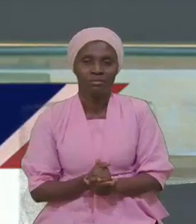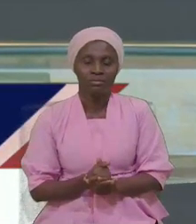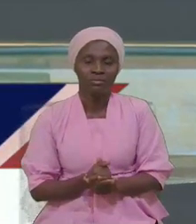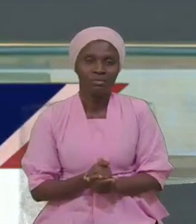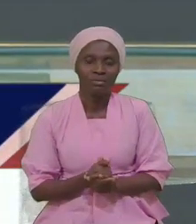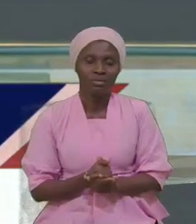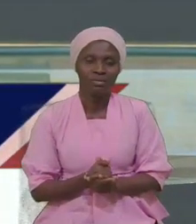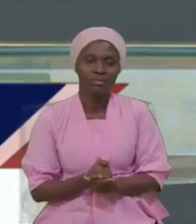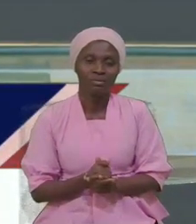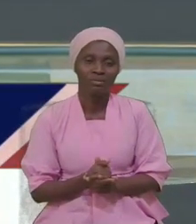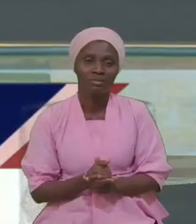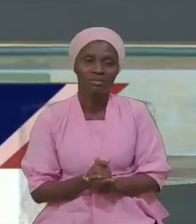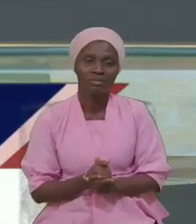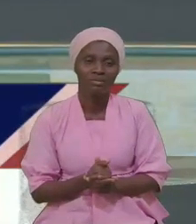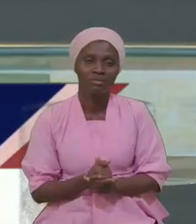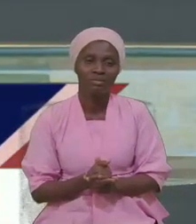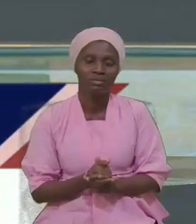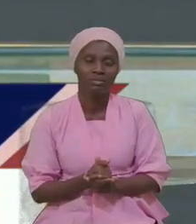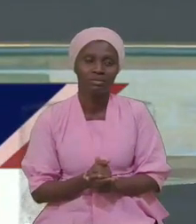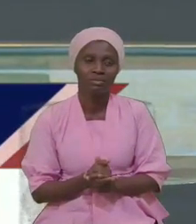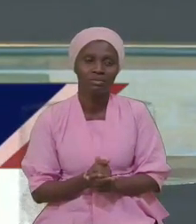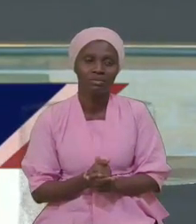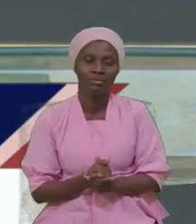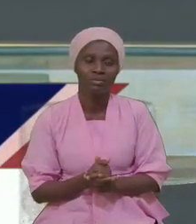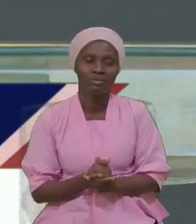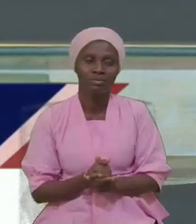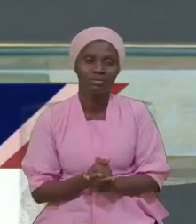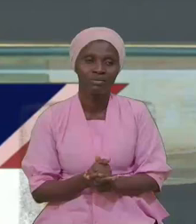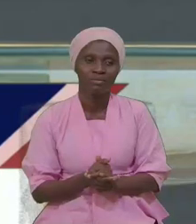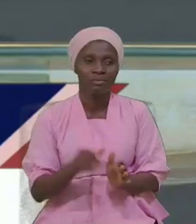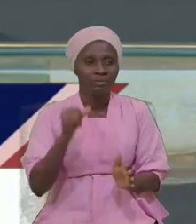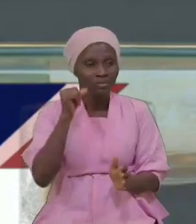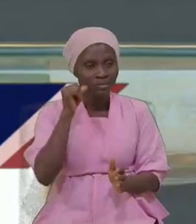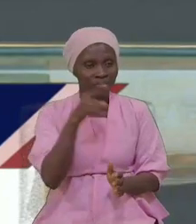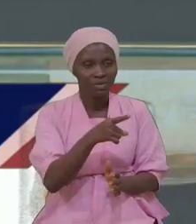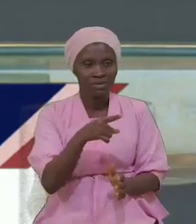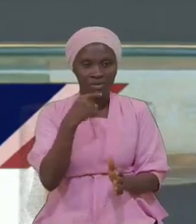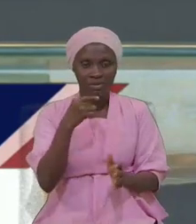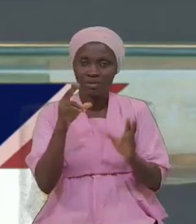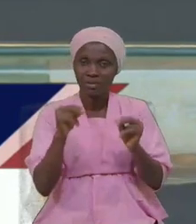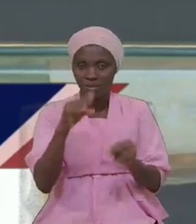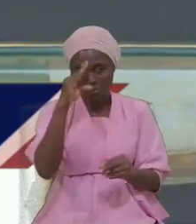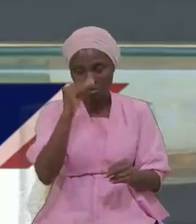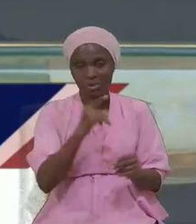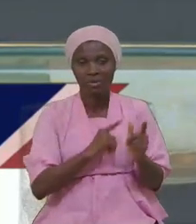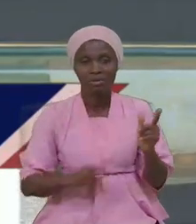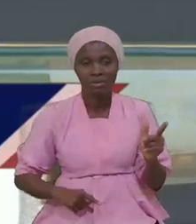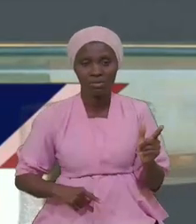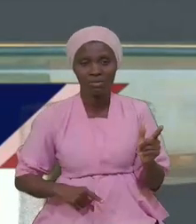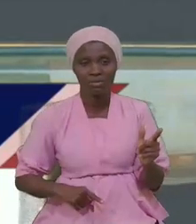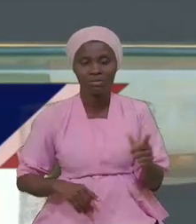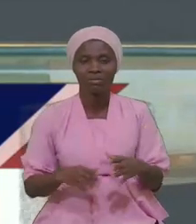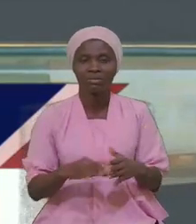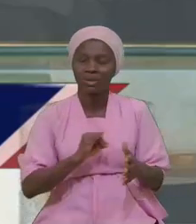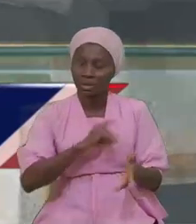verset 11 et 12. Elle répondit, « Non, Seigneur, je crois en toi, tu